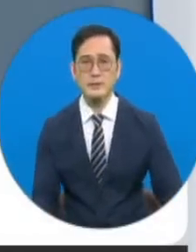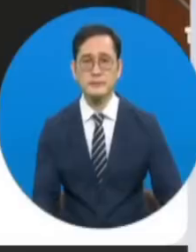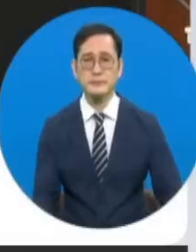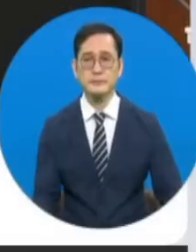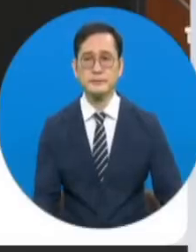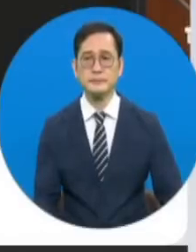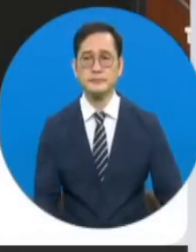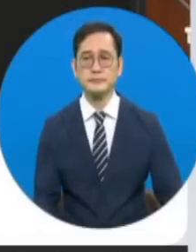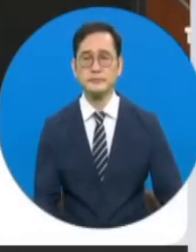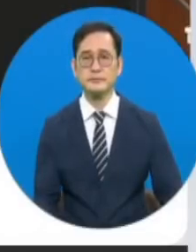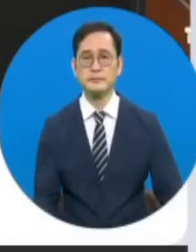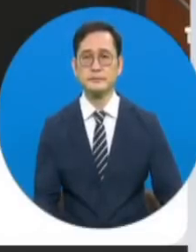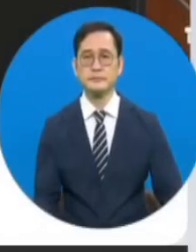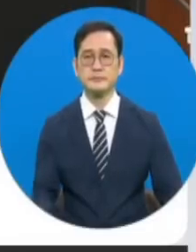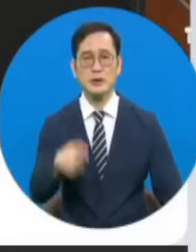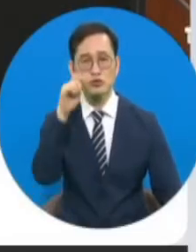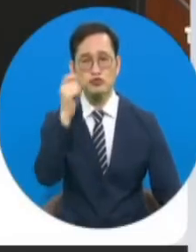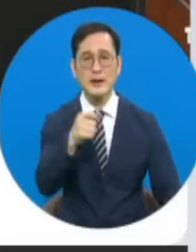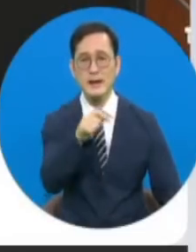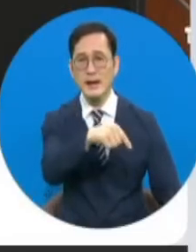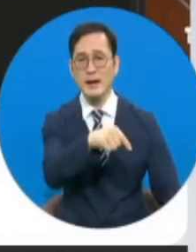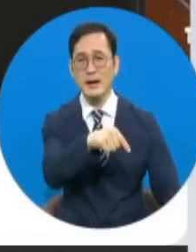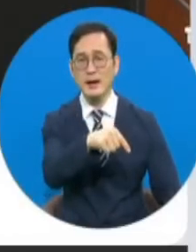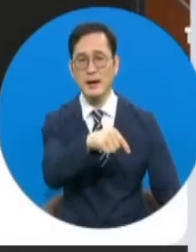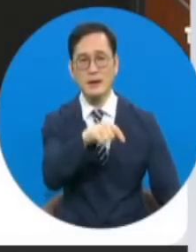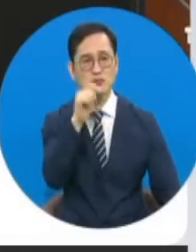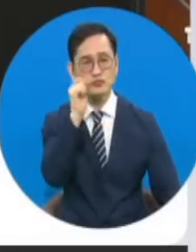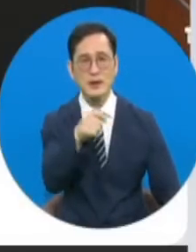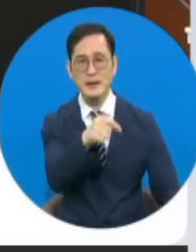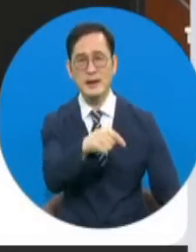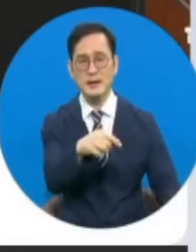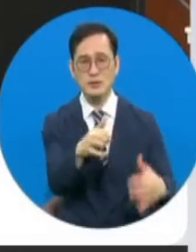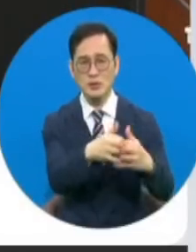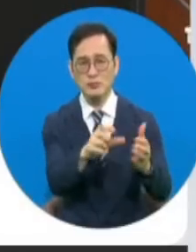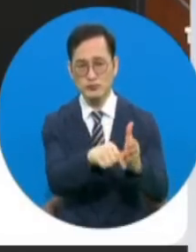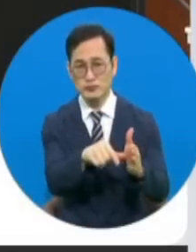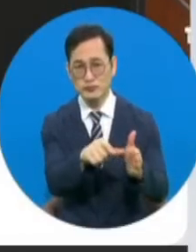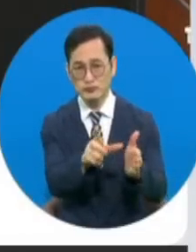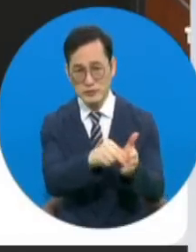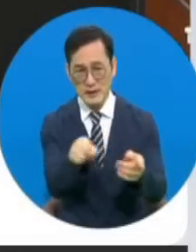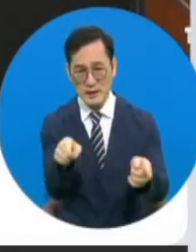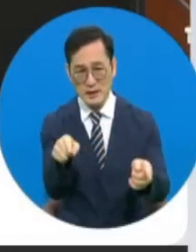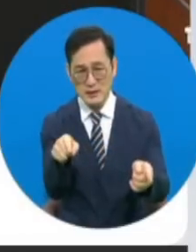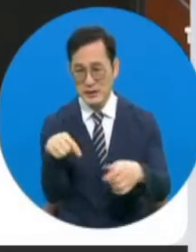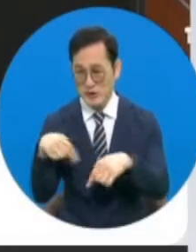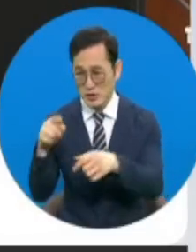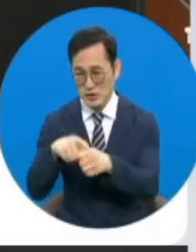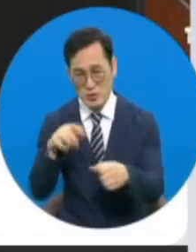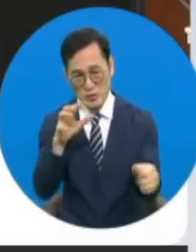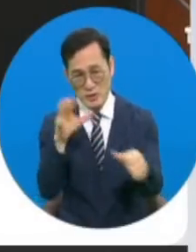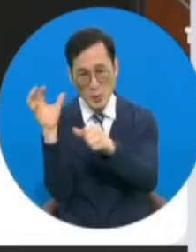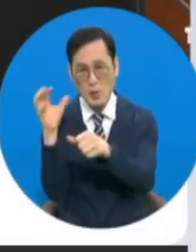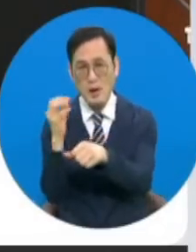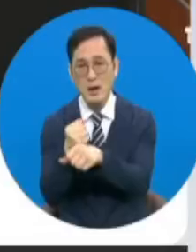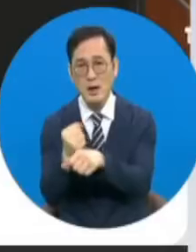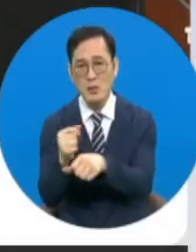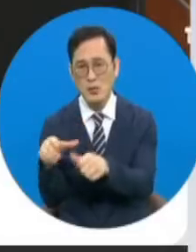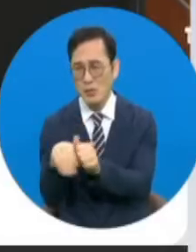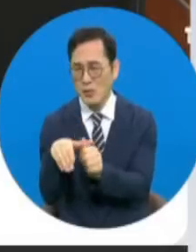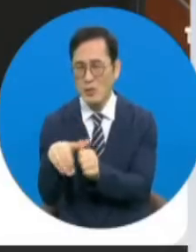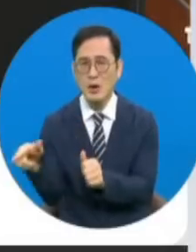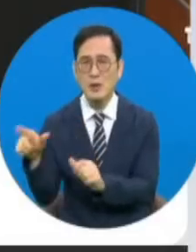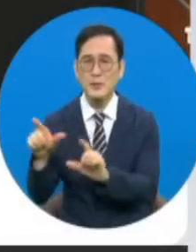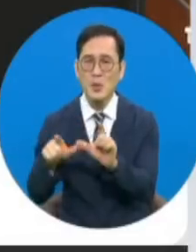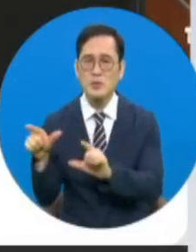무리하게 정치공세 전쟁의 상황에서 끌어내기 위해서 국가의 안보마저 크게 관심이 두지 않는 건 아닌가 이런 지적을 하고 싶습니다